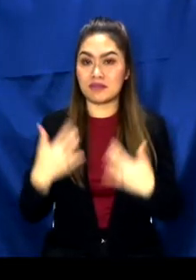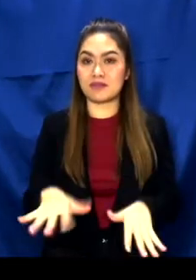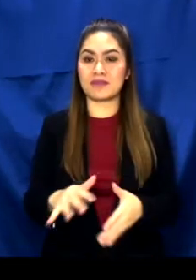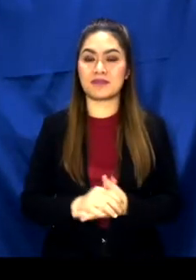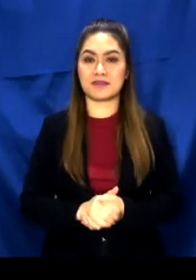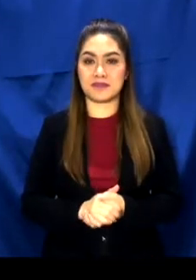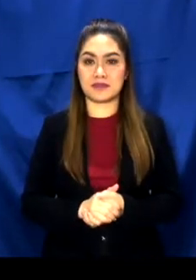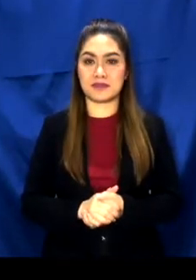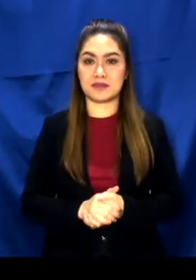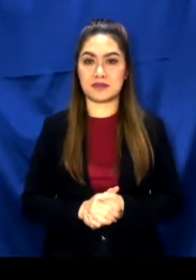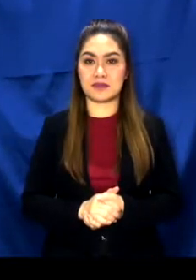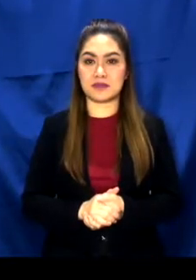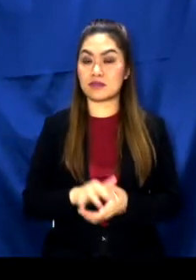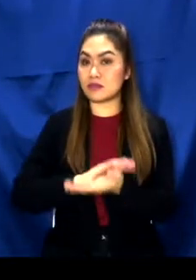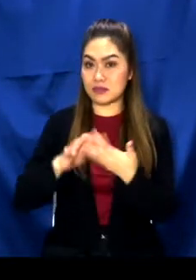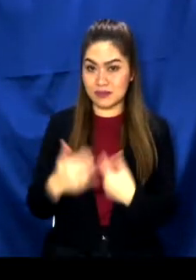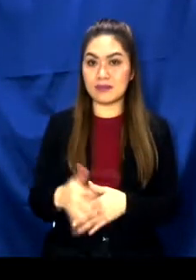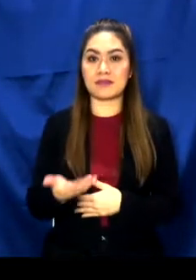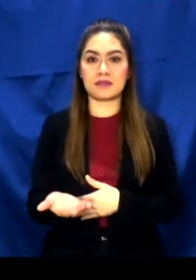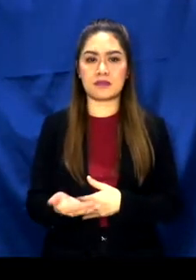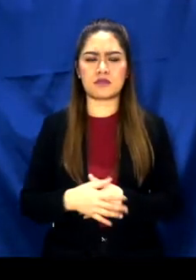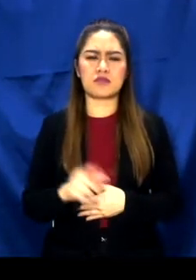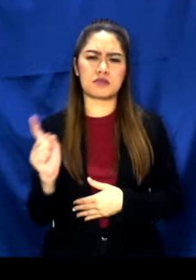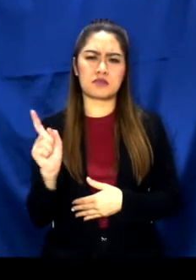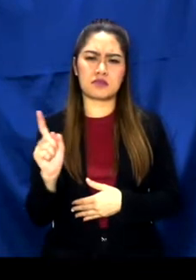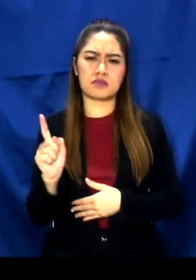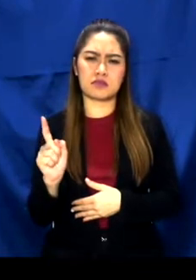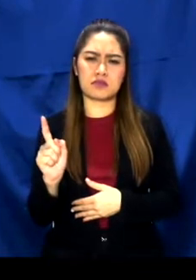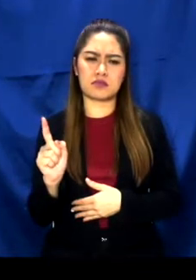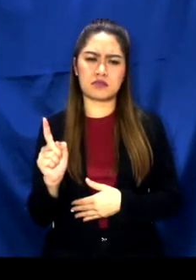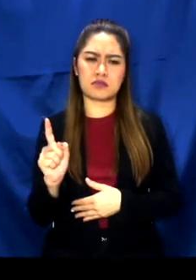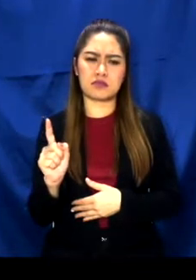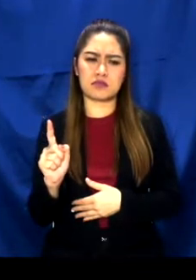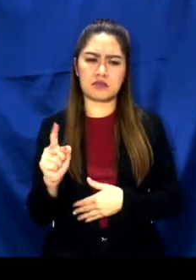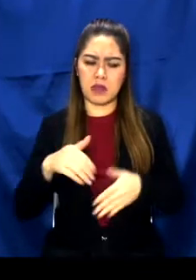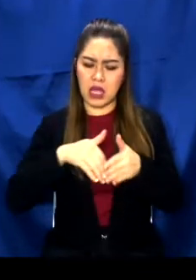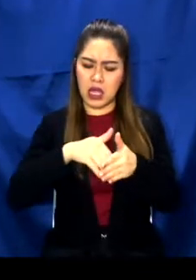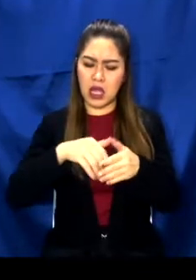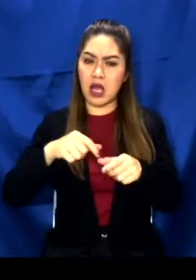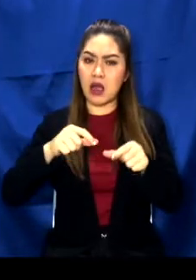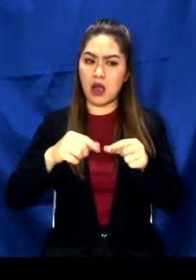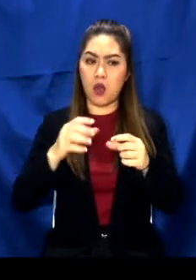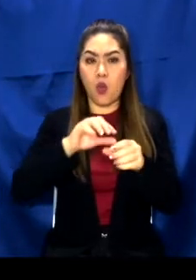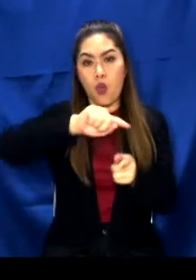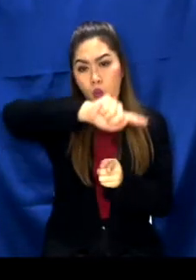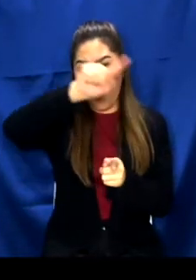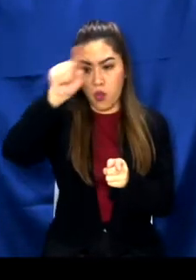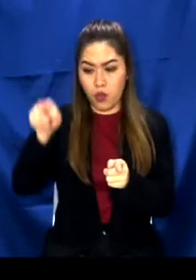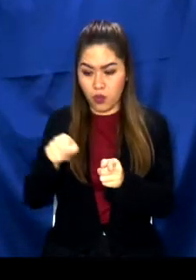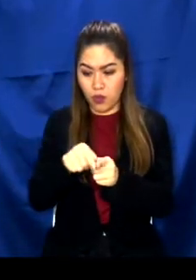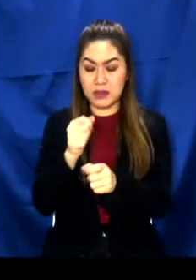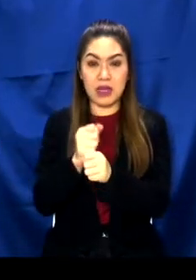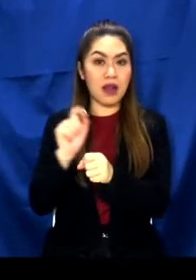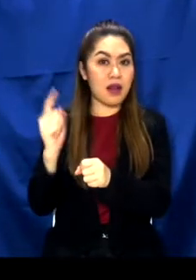แล้วพอได้แบบนี้แล้วเนี่ยมันกลายเป็นว่ามันจับแค่วงข้างในก็คือวงกลมตอนแรกที่เราสร้างนะค